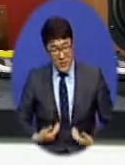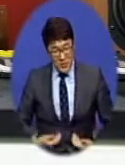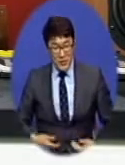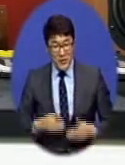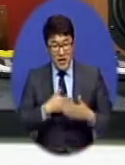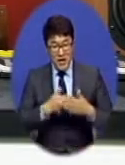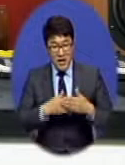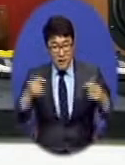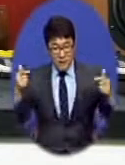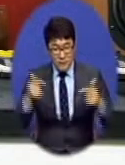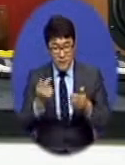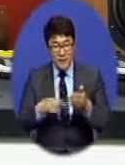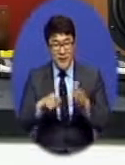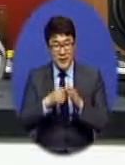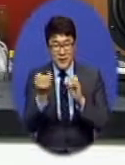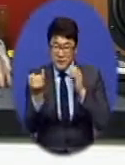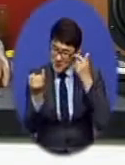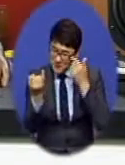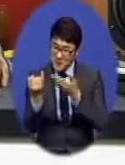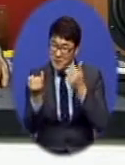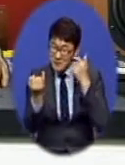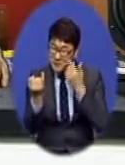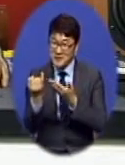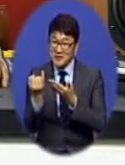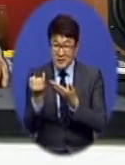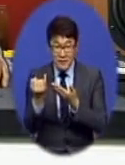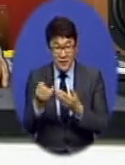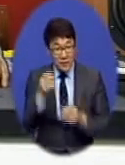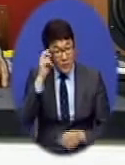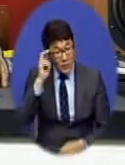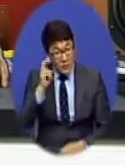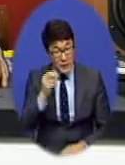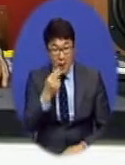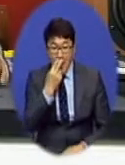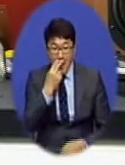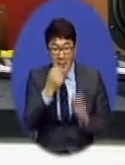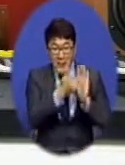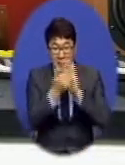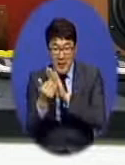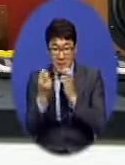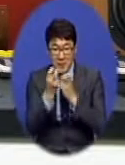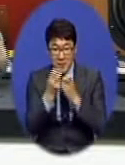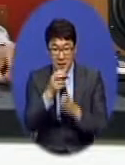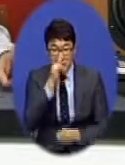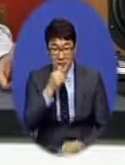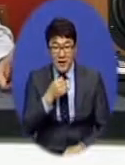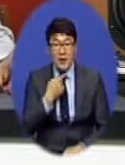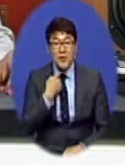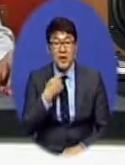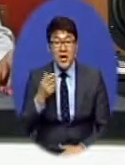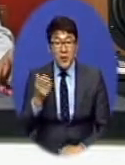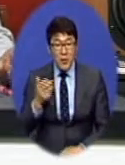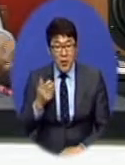거예요. 예. 네. 반성옥님 어떻게 감기에 나만의 특별한 민간요법이 있다. 자 목이 아프고